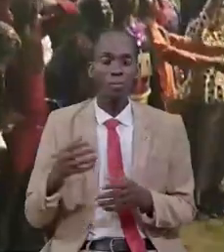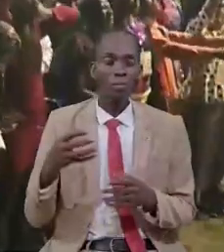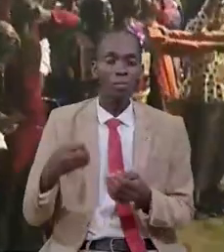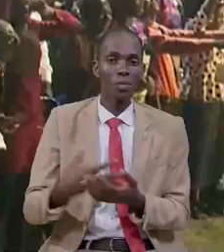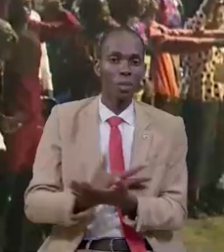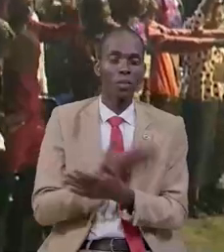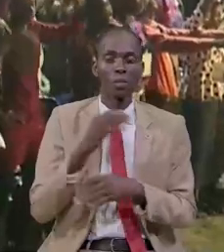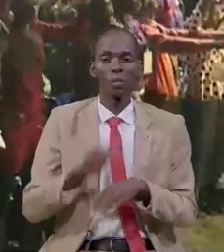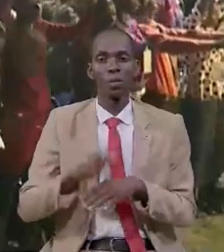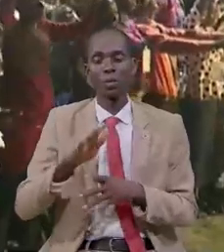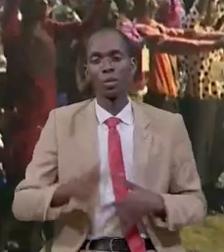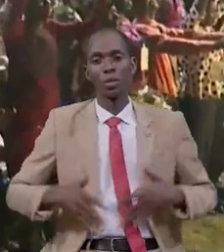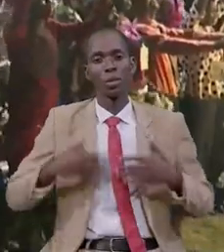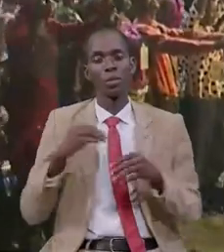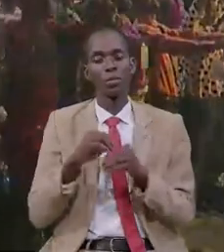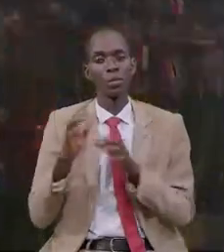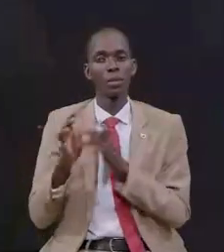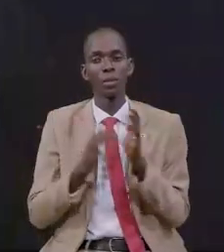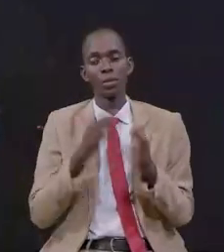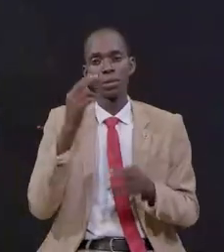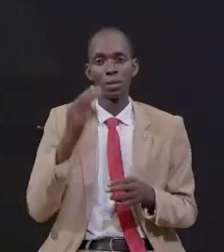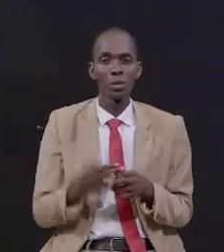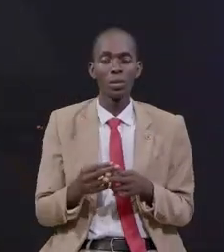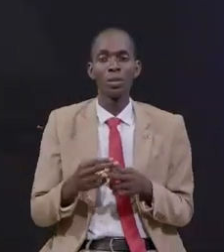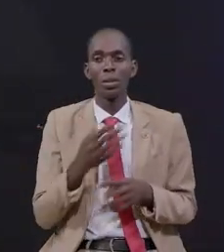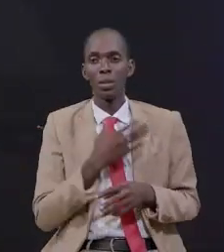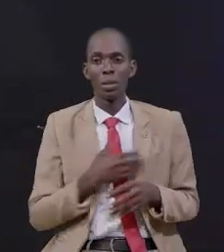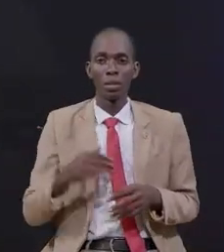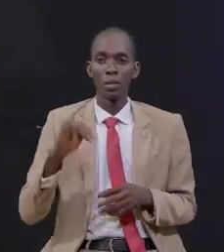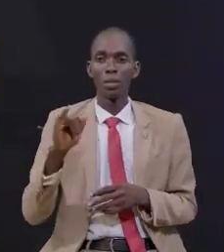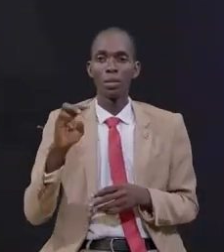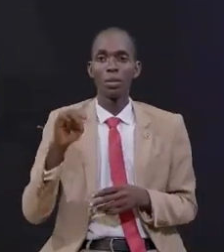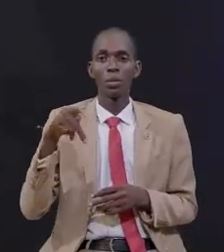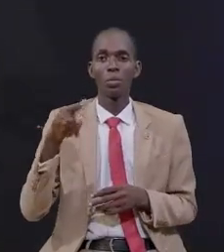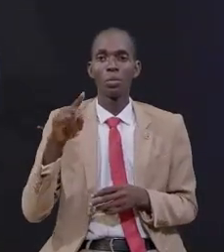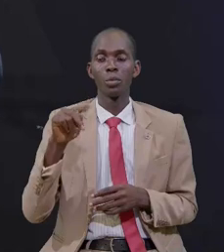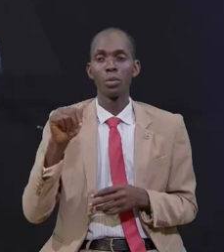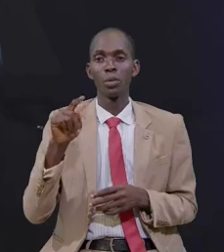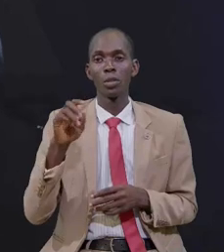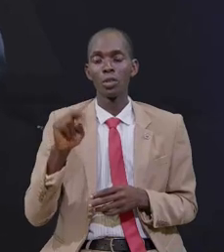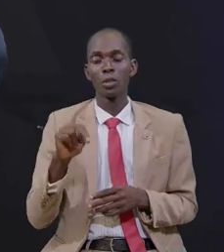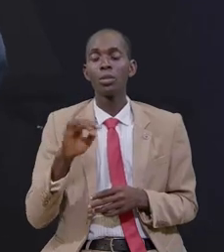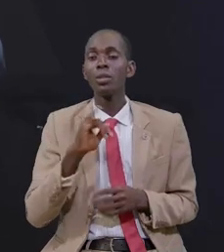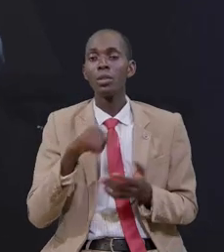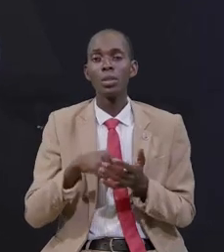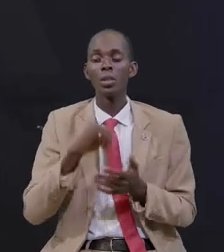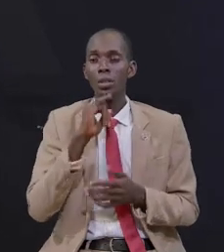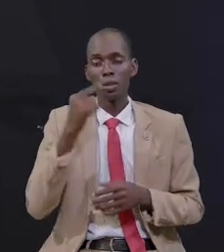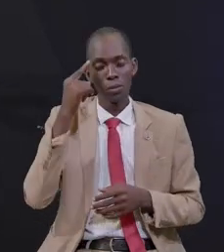Impartition dans ta vie et l'imputation. C'est pour ton, dans ton compte, c'est déjà